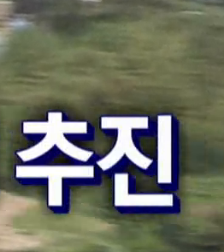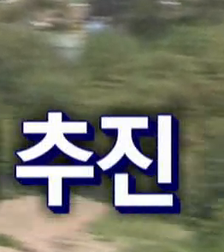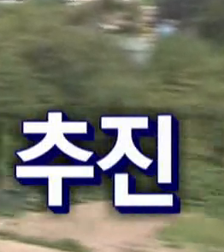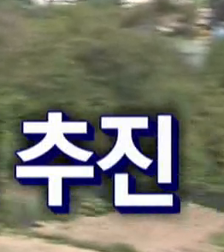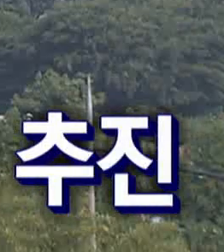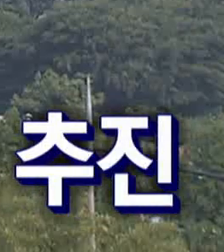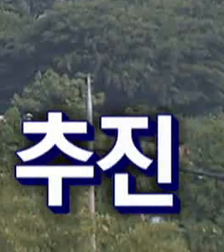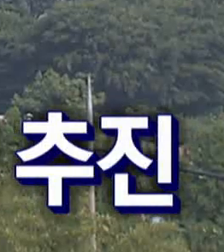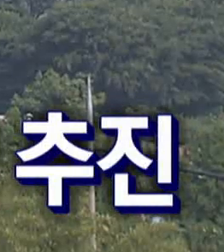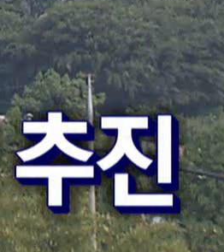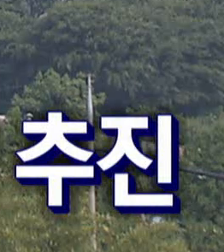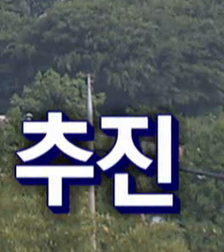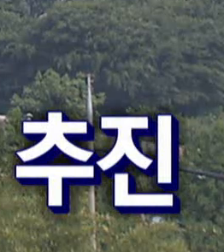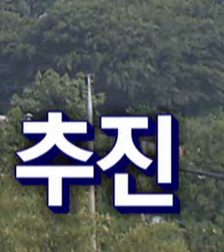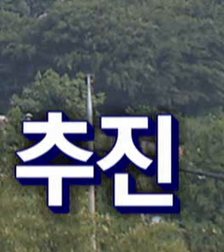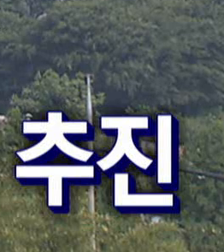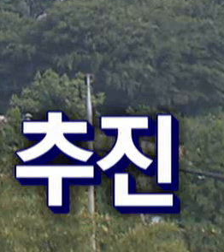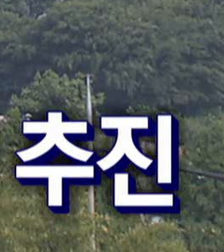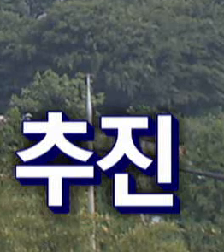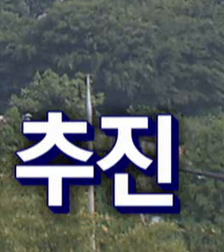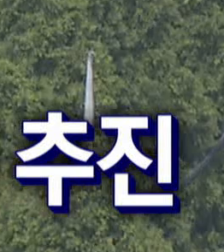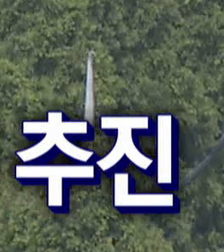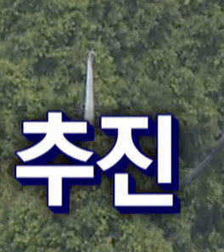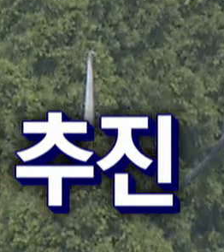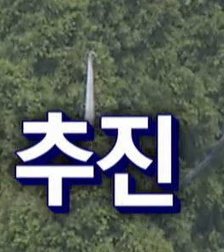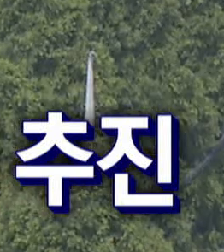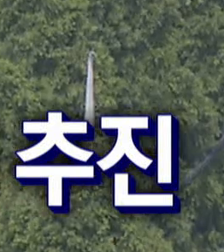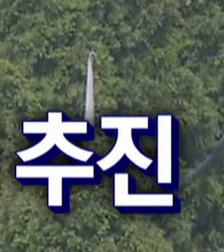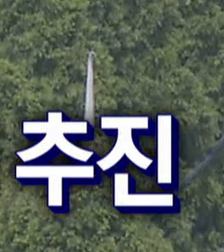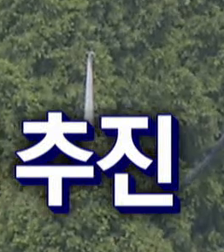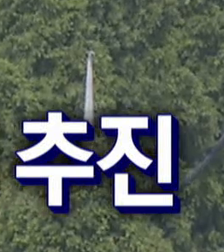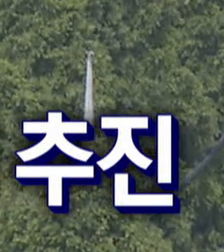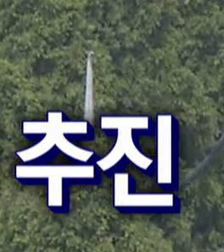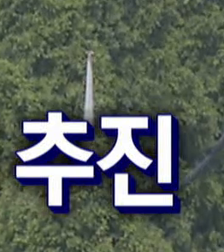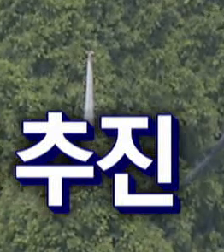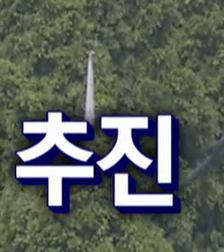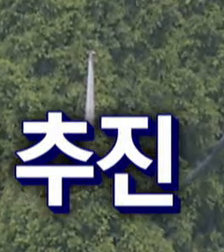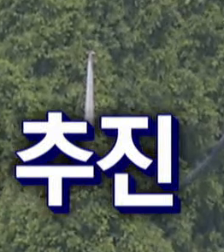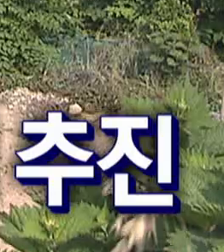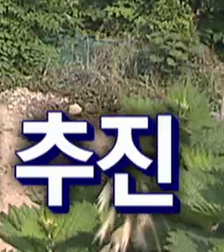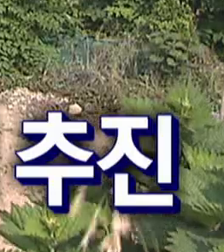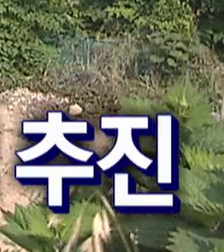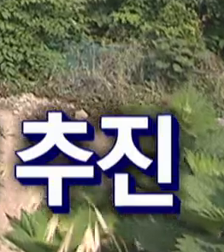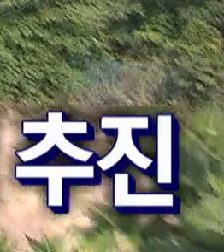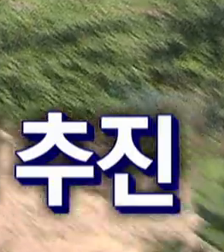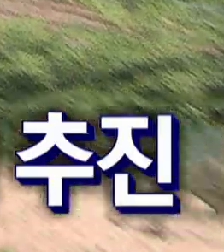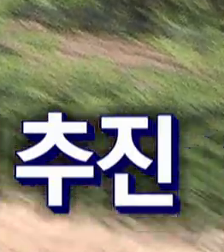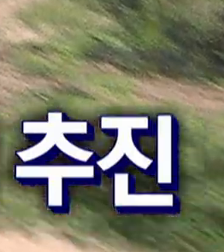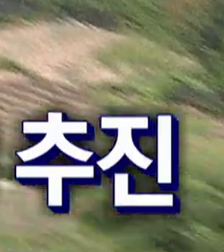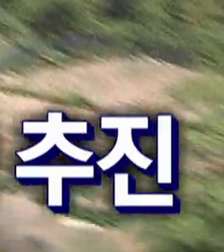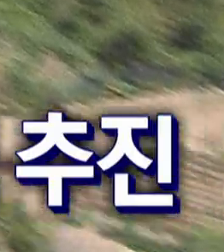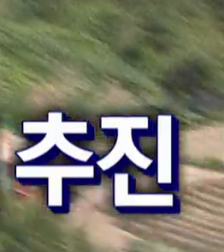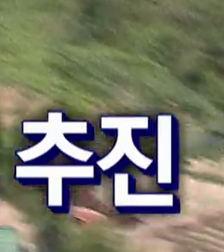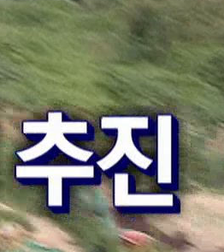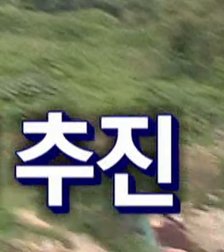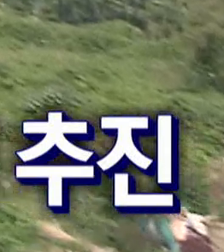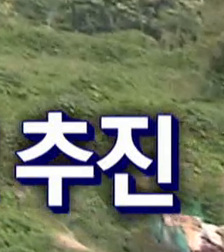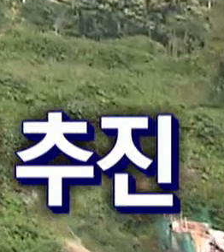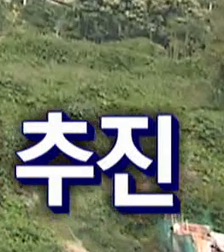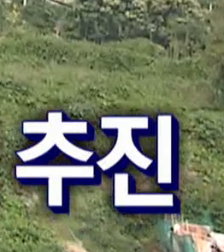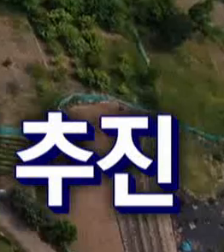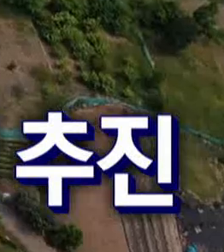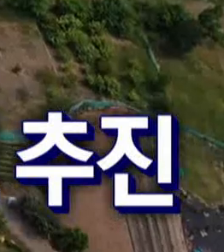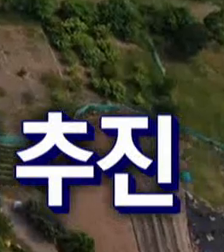것으로 보입니다. 여수시가 LH와 국토교통부에 공문을 보내 주민 반발이 컸던 중촌마을을 제외하는